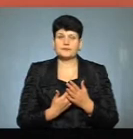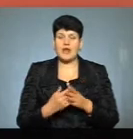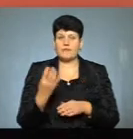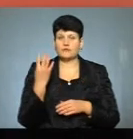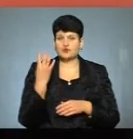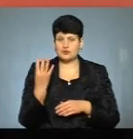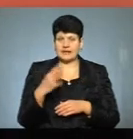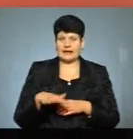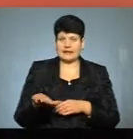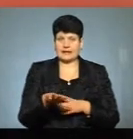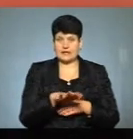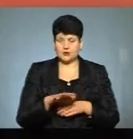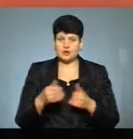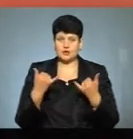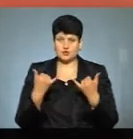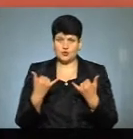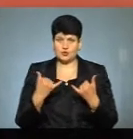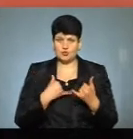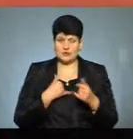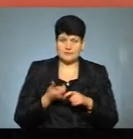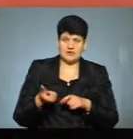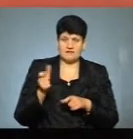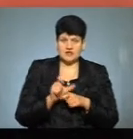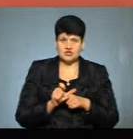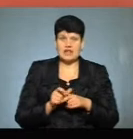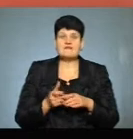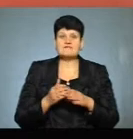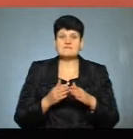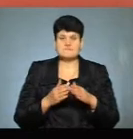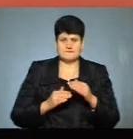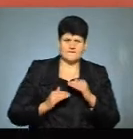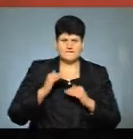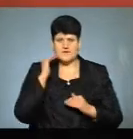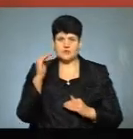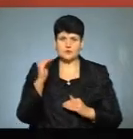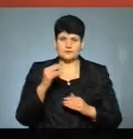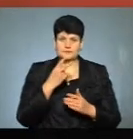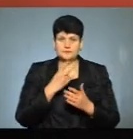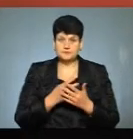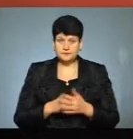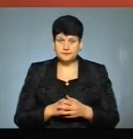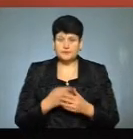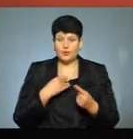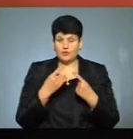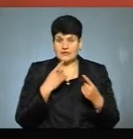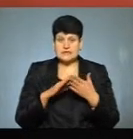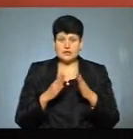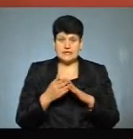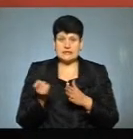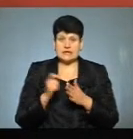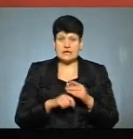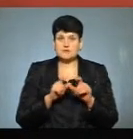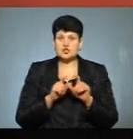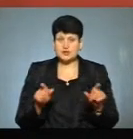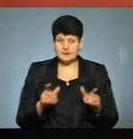4 території на сьогодні у нас перевищили навіть високий показник. Ми щойно говорили про ситуацію із закриттям шкіл. Чи